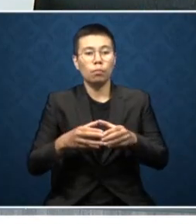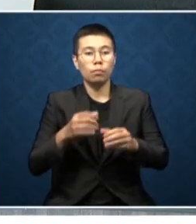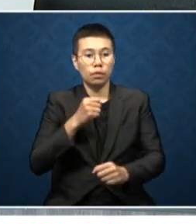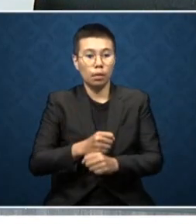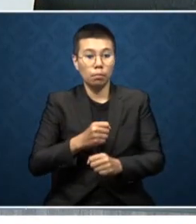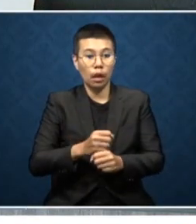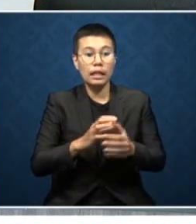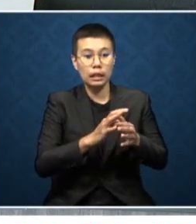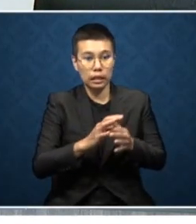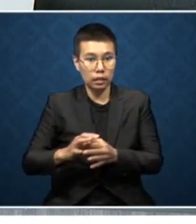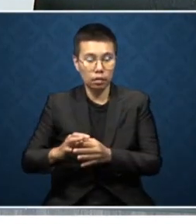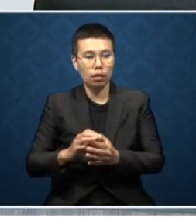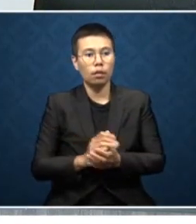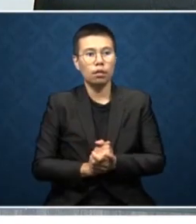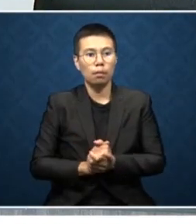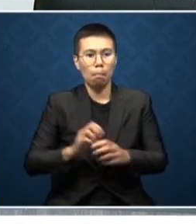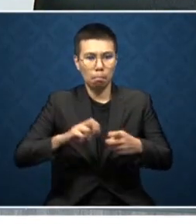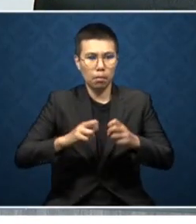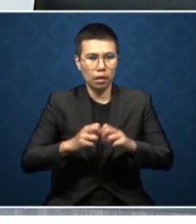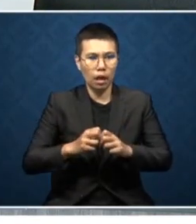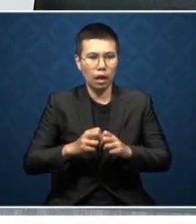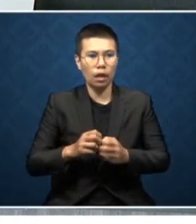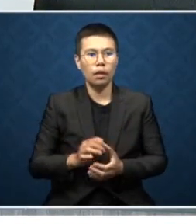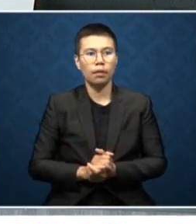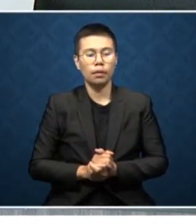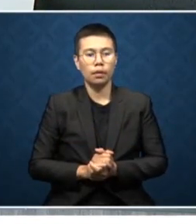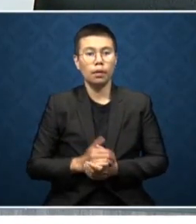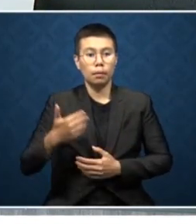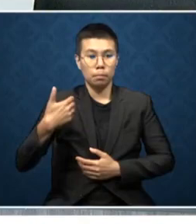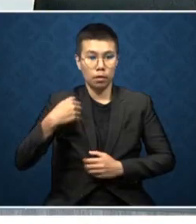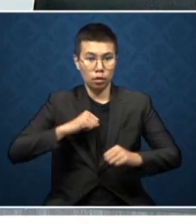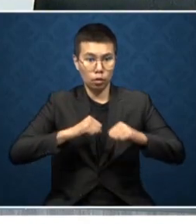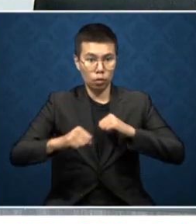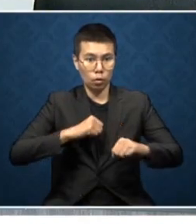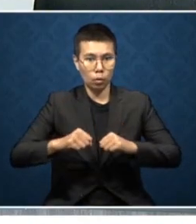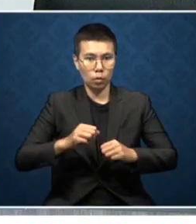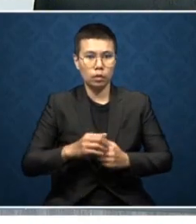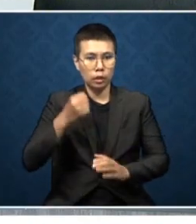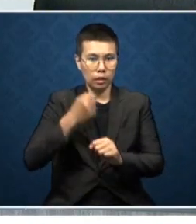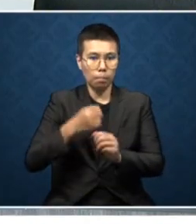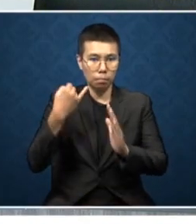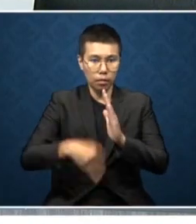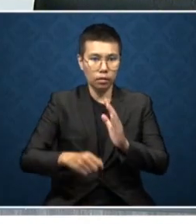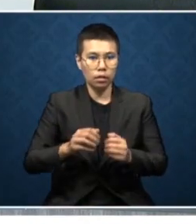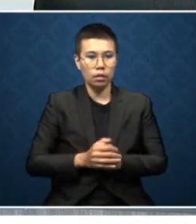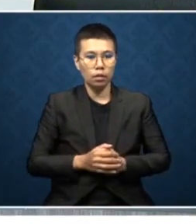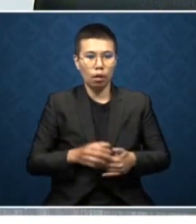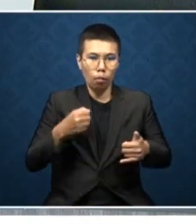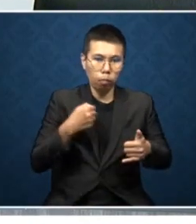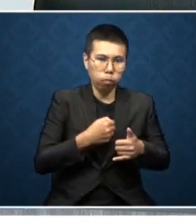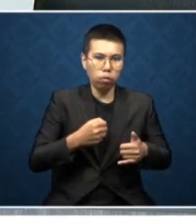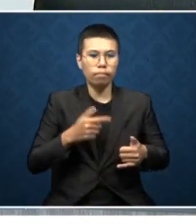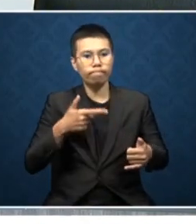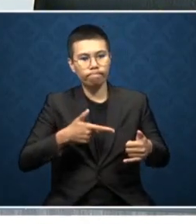จากเหตุการณ์รุนแรงที่เกิดขึ้นโดยมีเยาวชนเป็นผู้ก่อเหตุตั้งแต่ทำร้ายร่างกายจนถึง